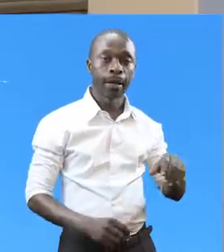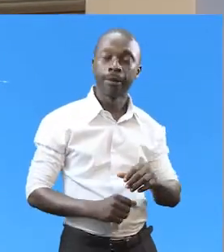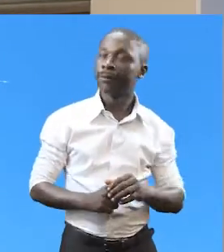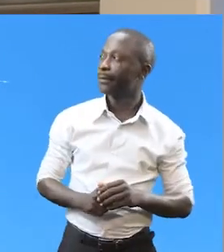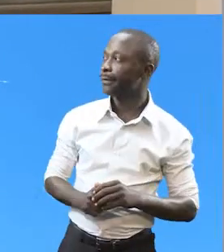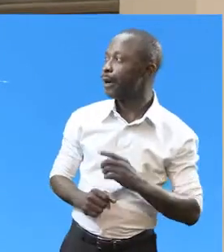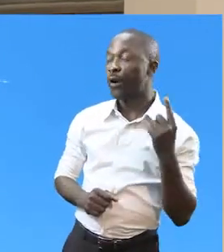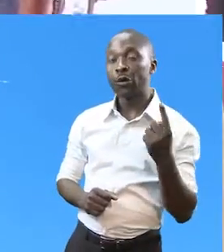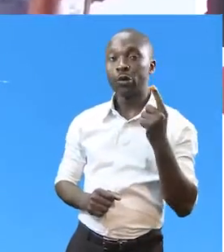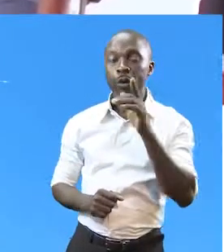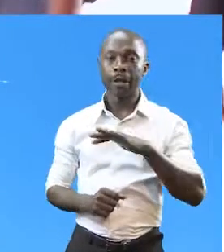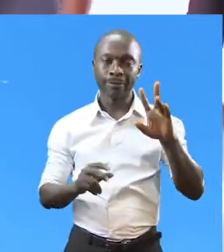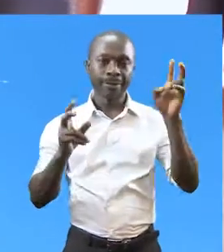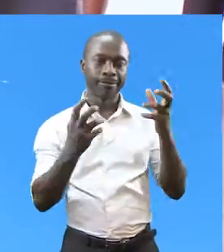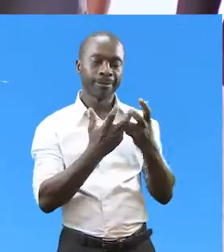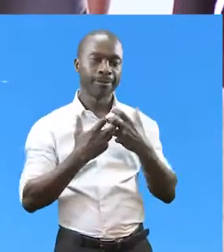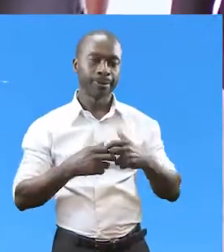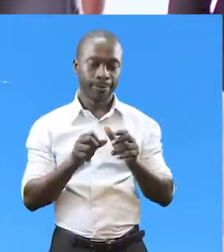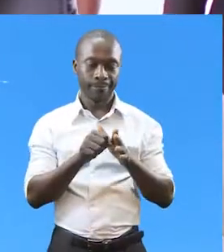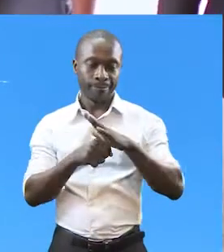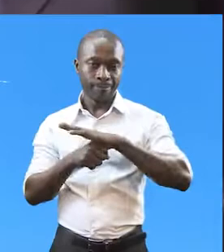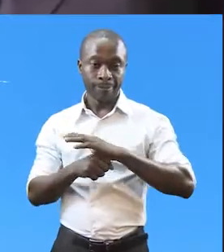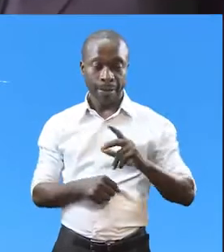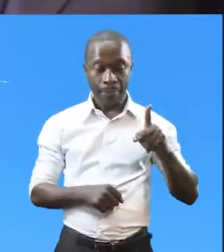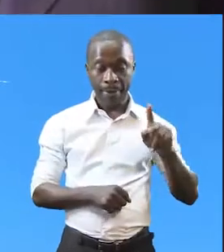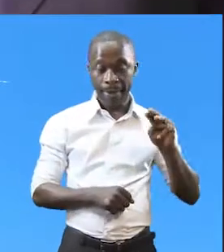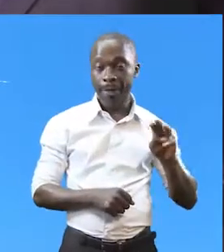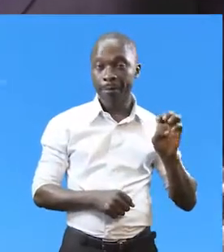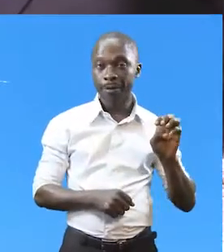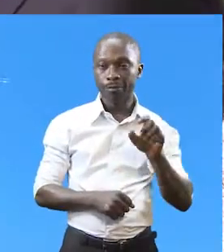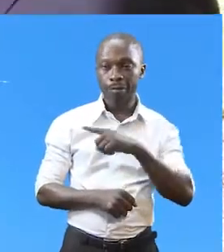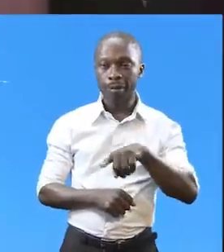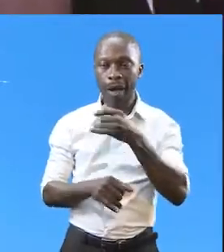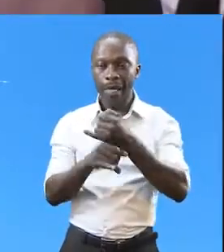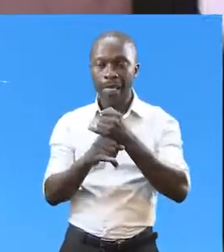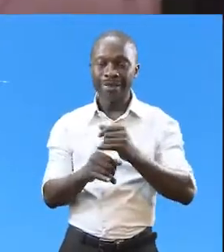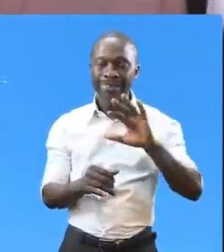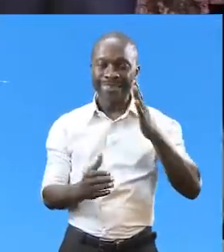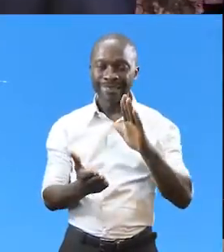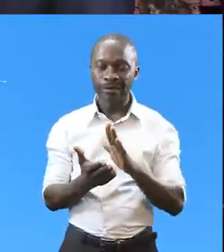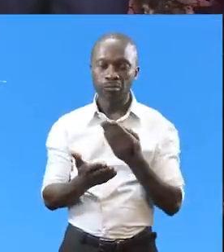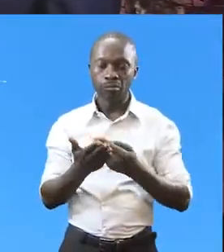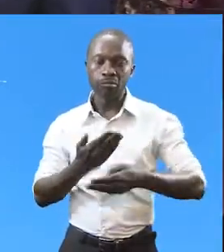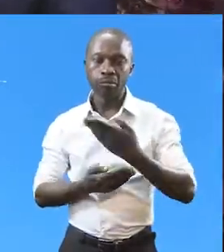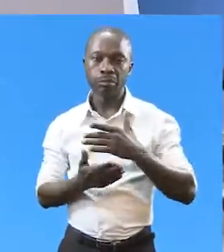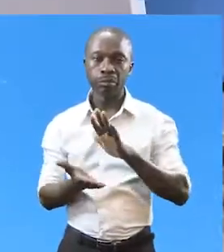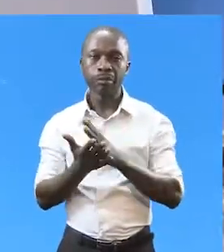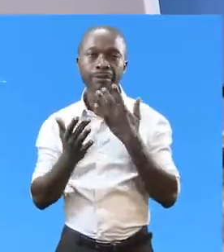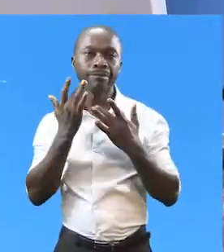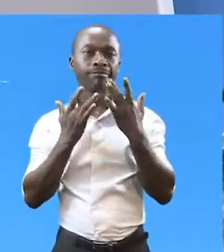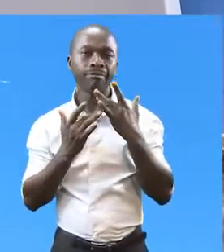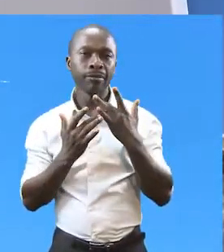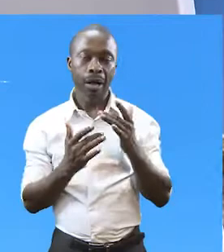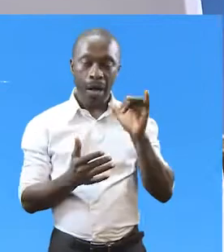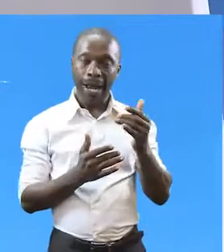la COVID-19, les petites et moyennes entreprises pourront finalement lever la tête. Elles viennent de bénéficier à la